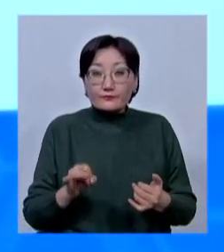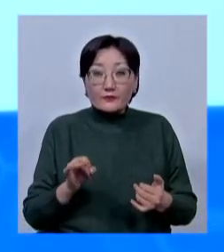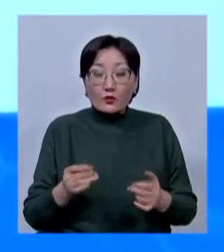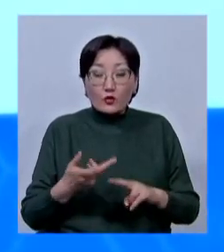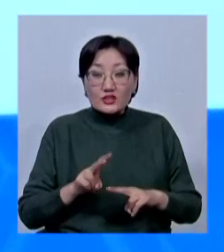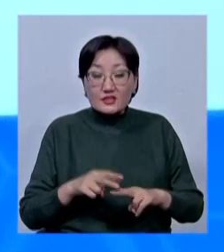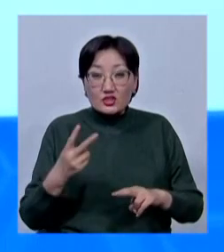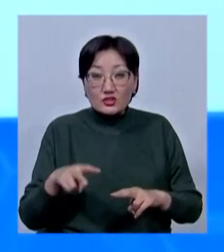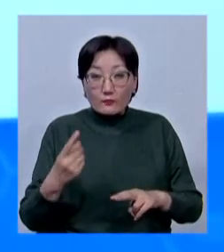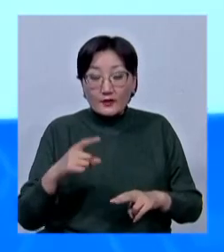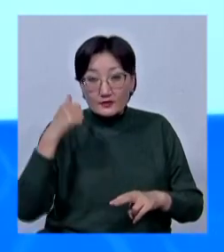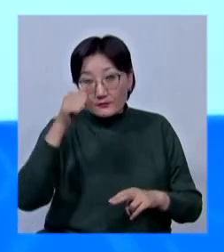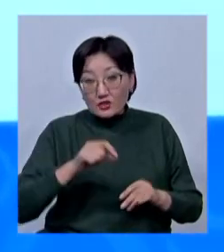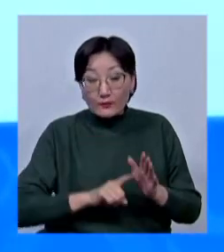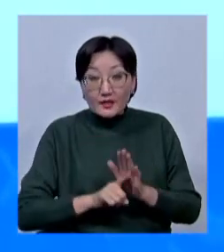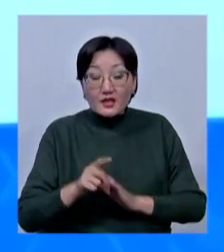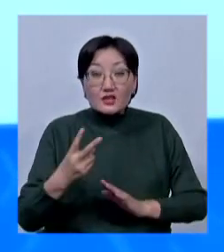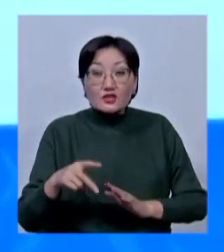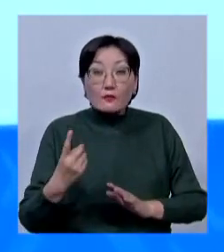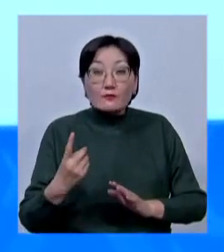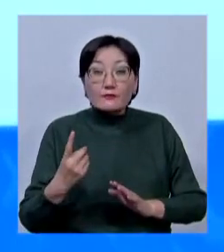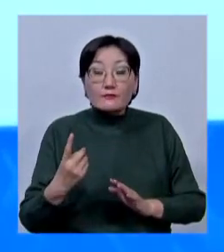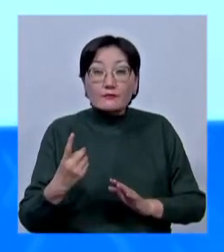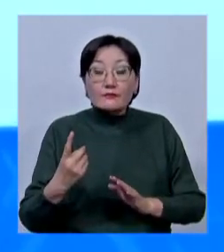Осы 21-ші жылдан бастап,